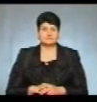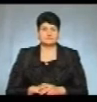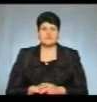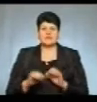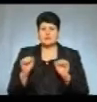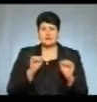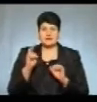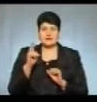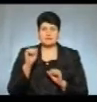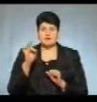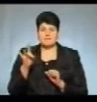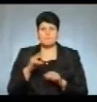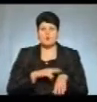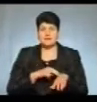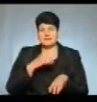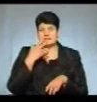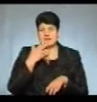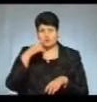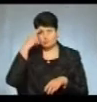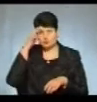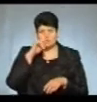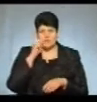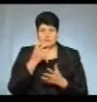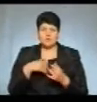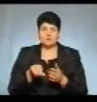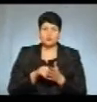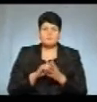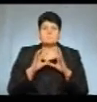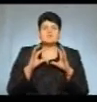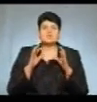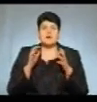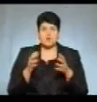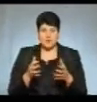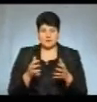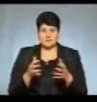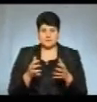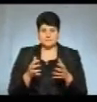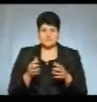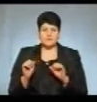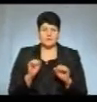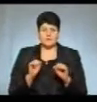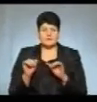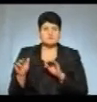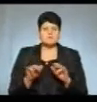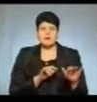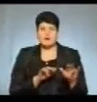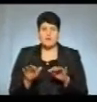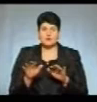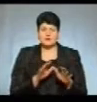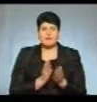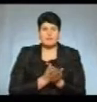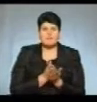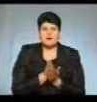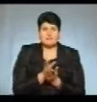Департамент кіберполіції Національної поліції України прийнято участь у міжнародних скоординованих поліцейських заходах, направлених